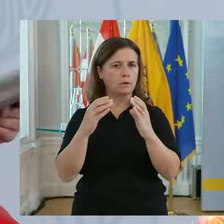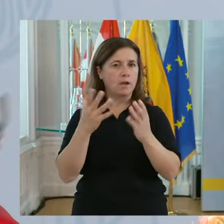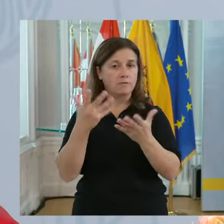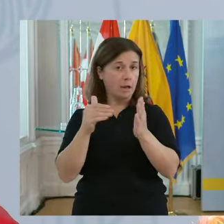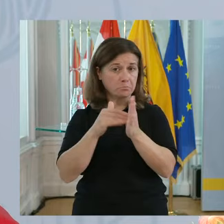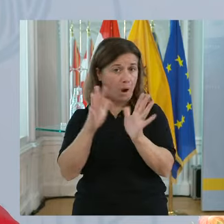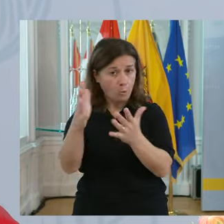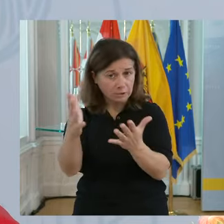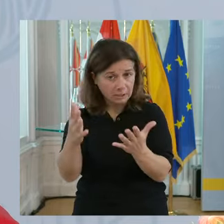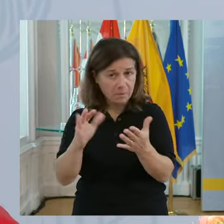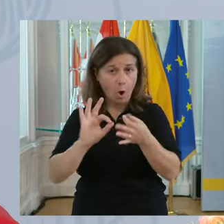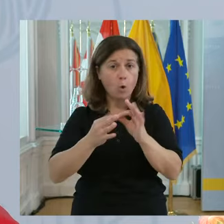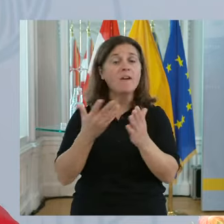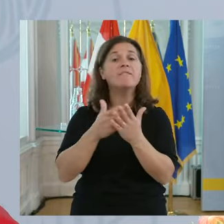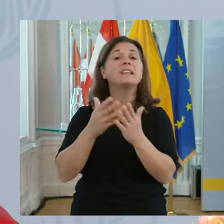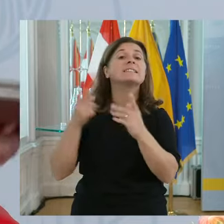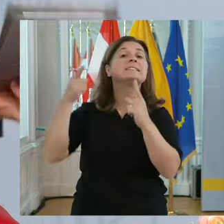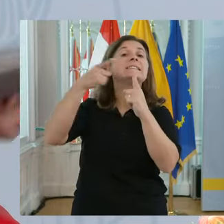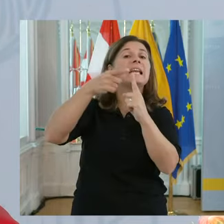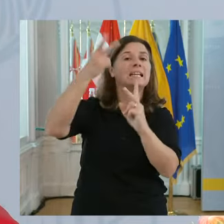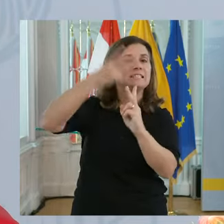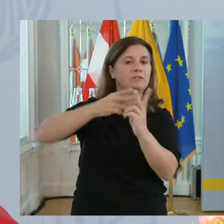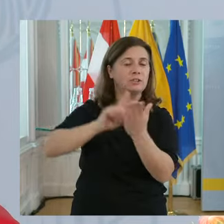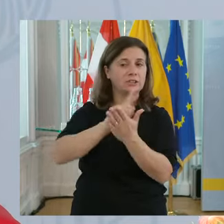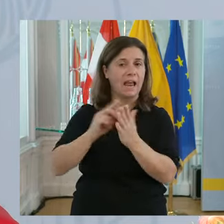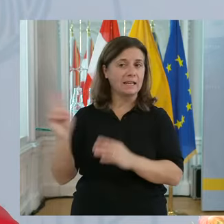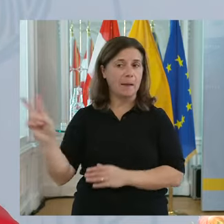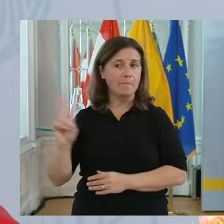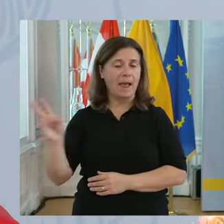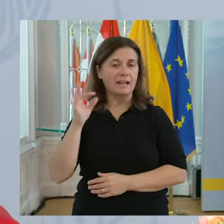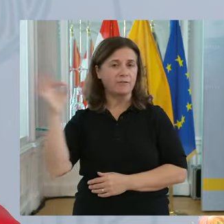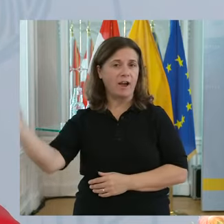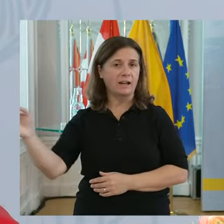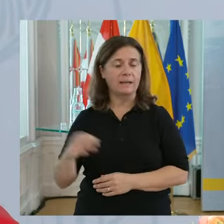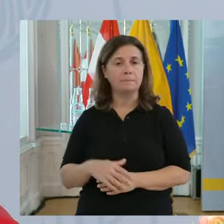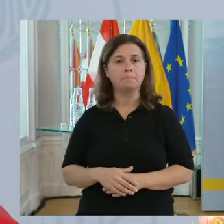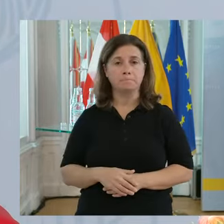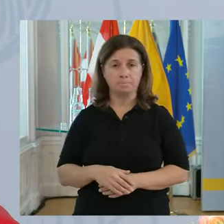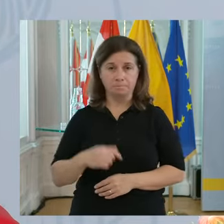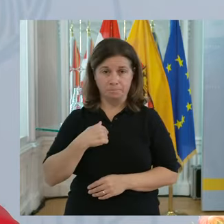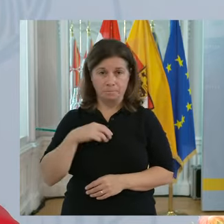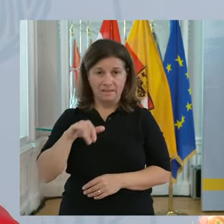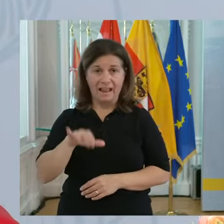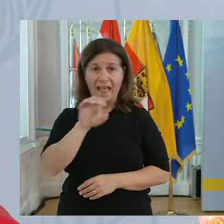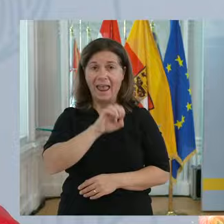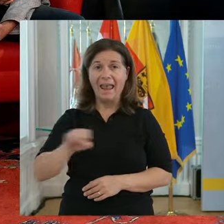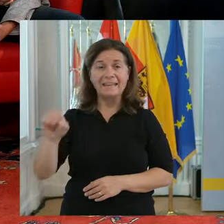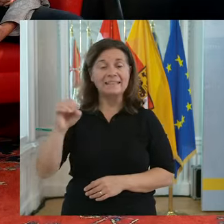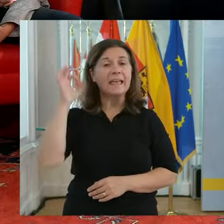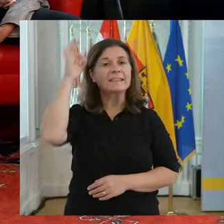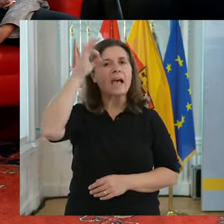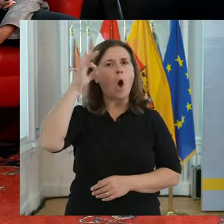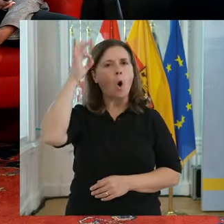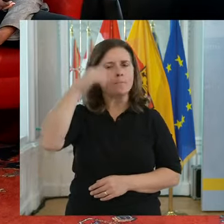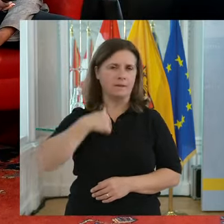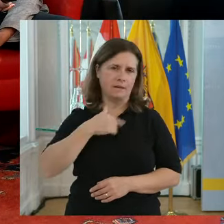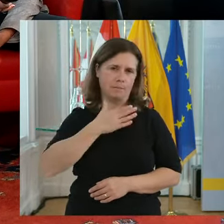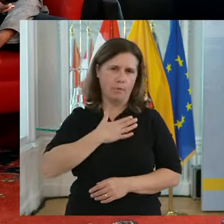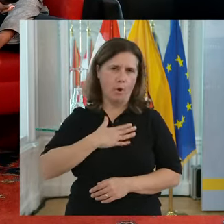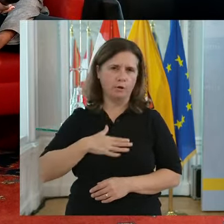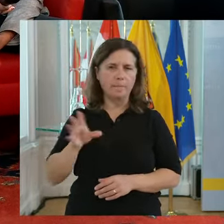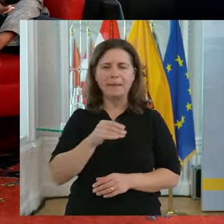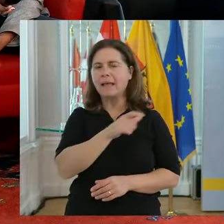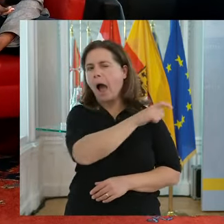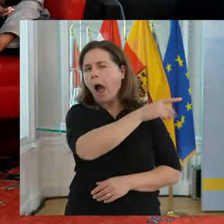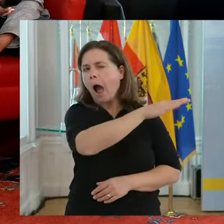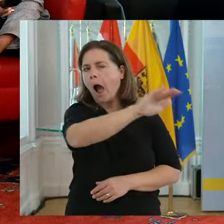brauchen? Wäre das vielleicht die Idealvorstellung? Die Frage an Sie beide. Also ich habe einmal eine echte Vision und einen Traum. Ich möchte gerne mit Ihnen allen